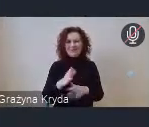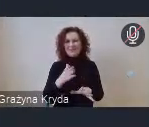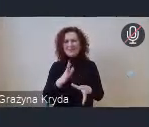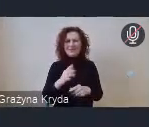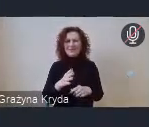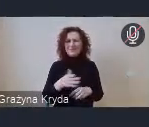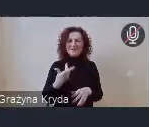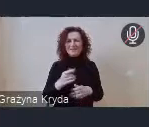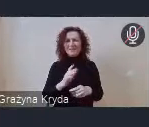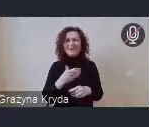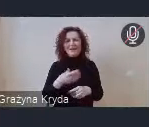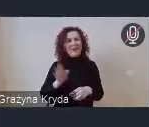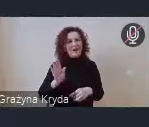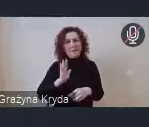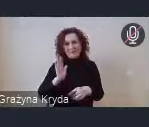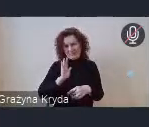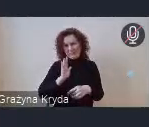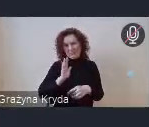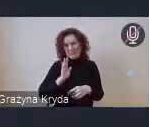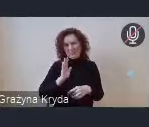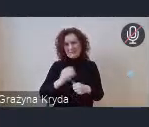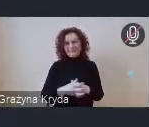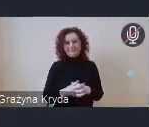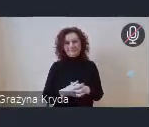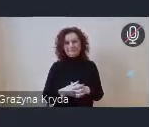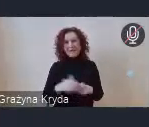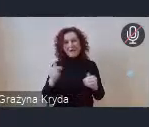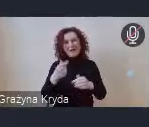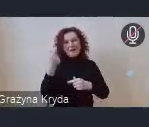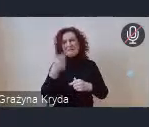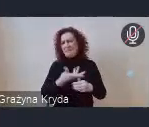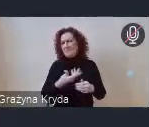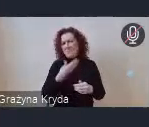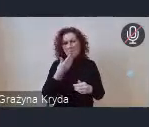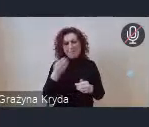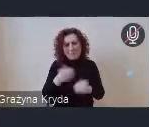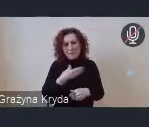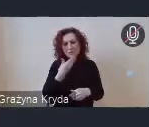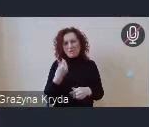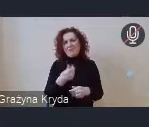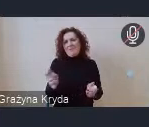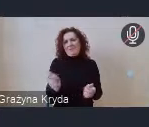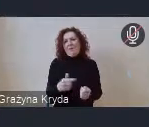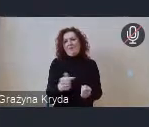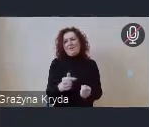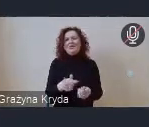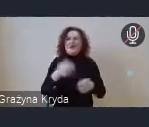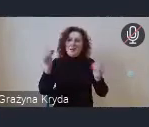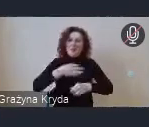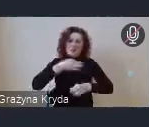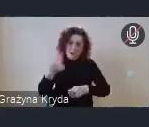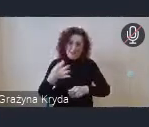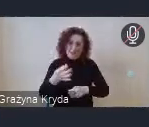żebyśmy to załatwili bo podejrzewamy że nie ma takiej konieczności No ale tak jako ciekawostkę wam pokazuję i mówię o o naszej